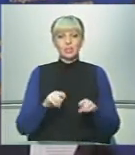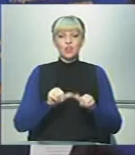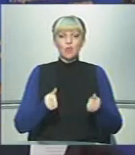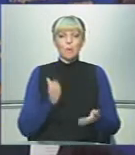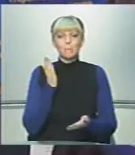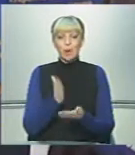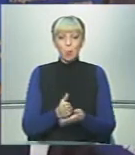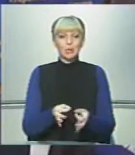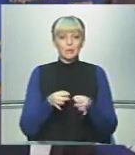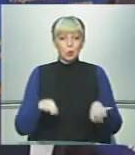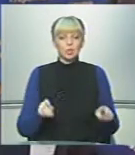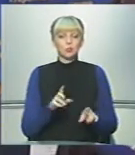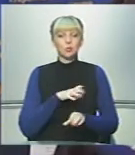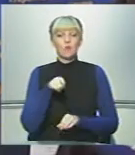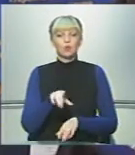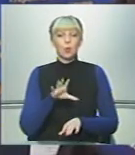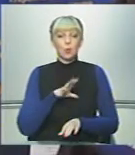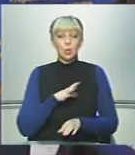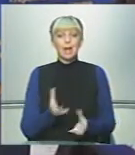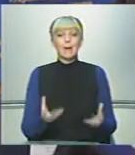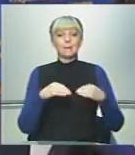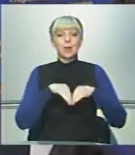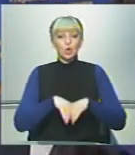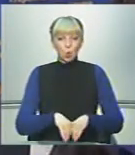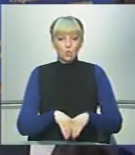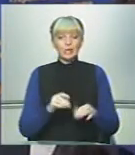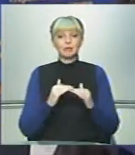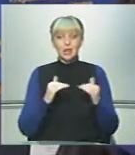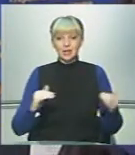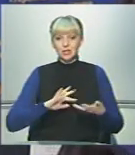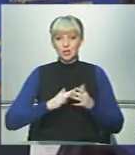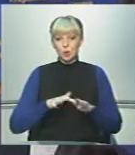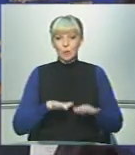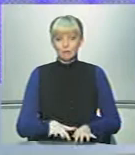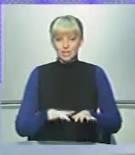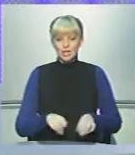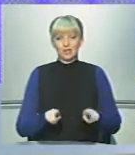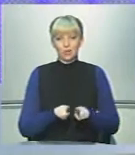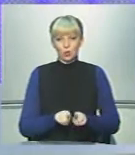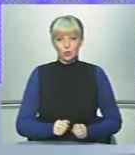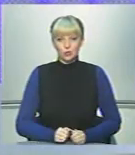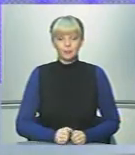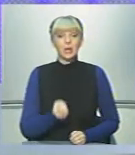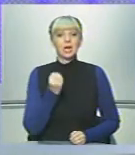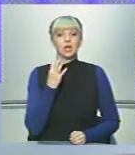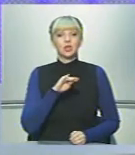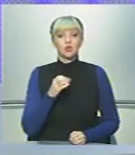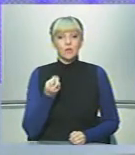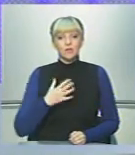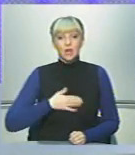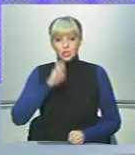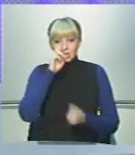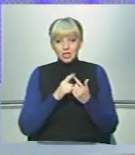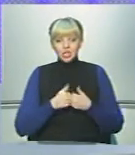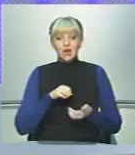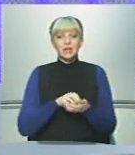форми прямої демократії треба, щоб воно було імплементовано і на рівень сільської місцевості також. 14 жовтня в нашій